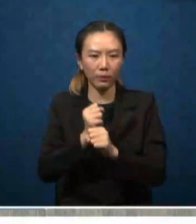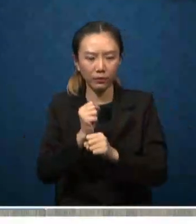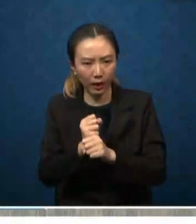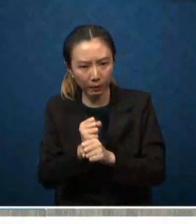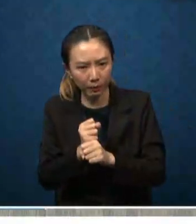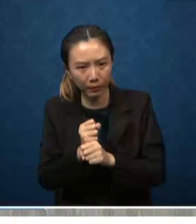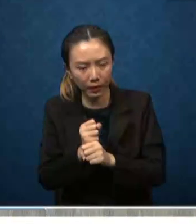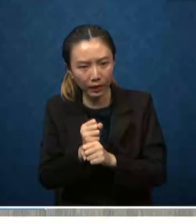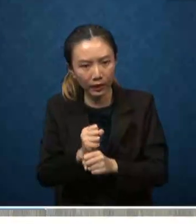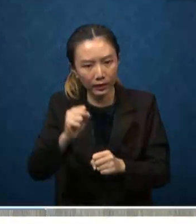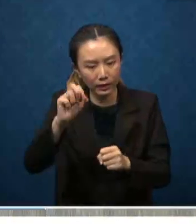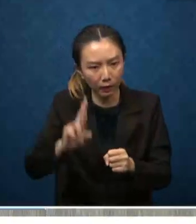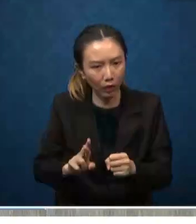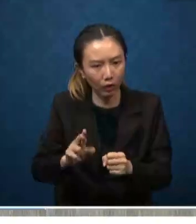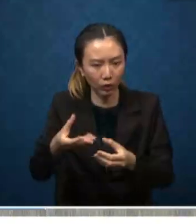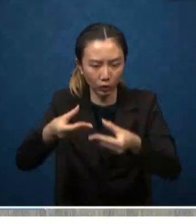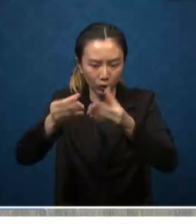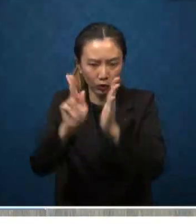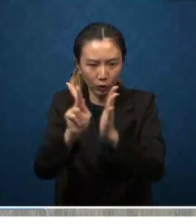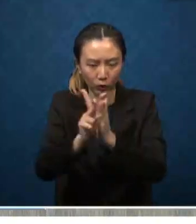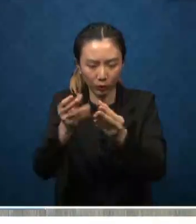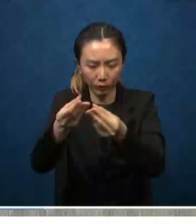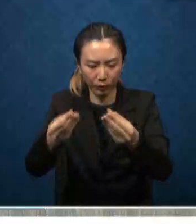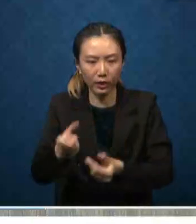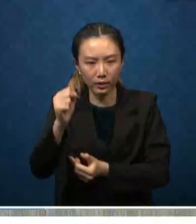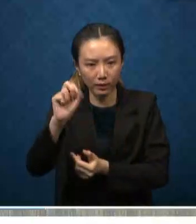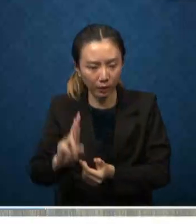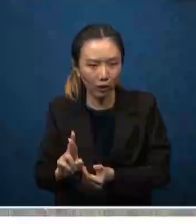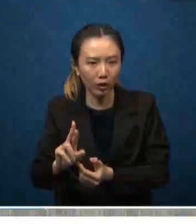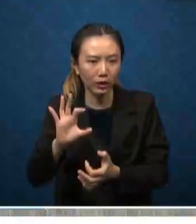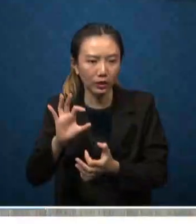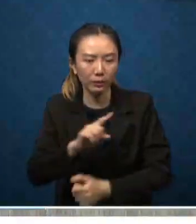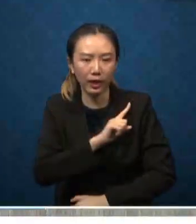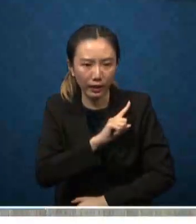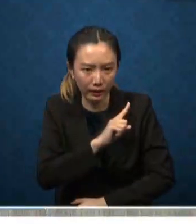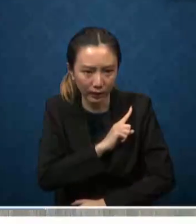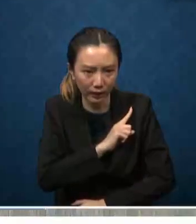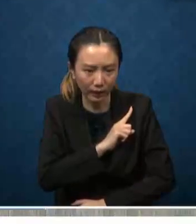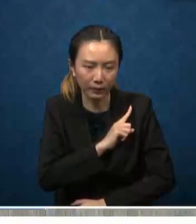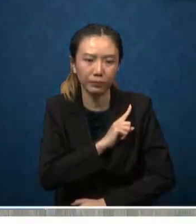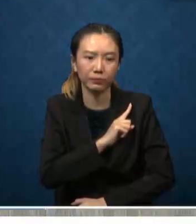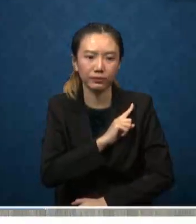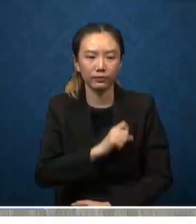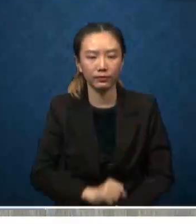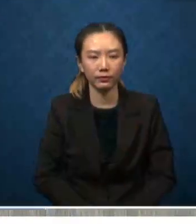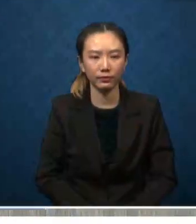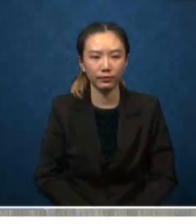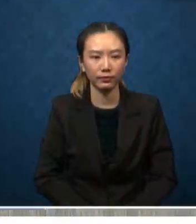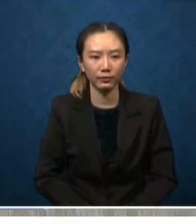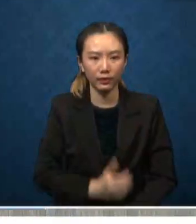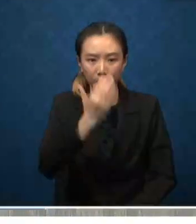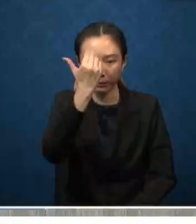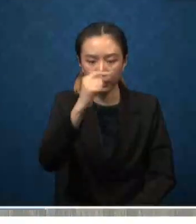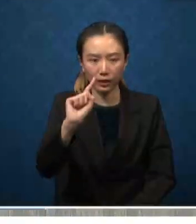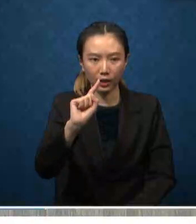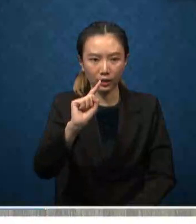ระเบียบหรือคู่มือเกี่ยวกับการปฏิบัติหน้าที่ตามพระราชกำหนดนี้เพื่อ